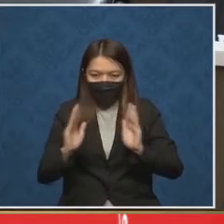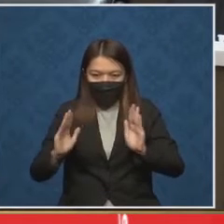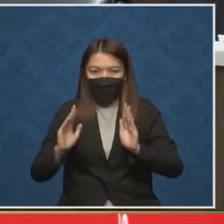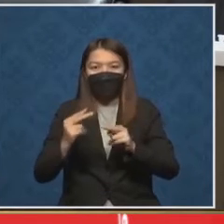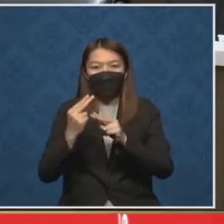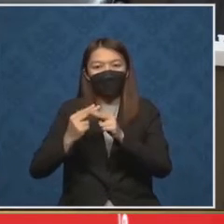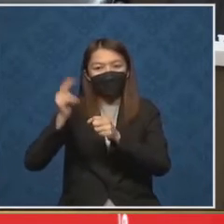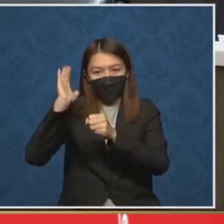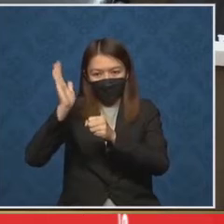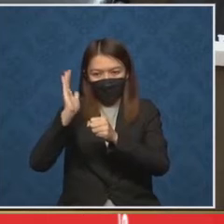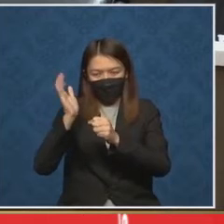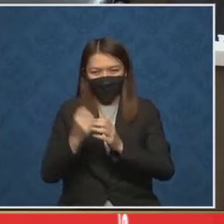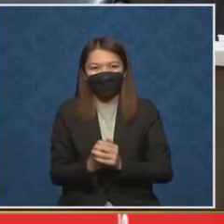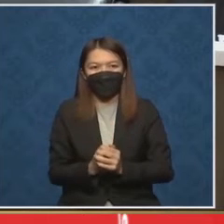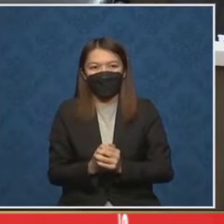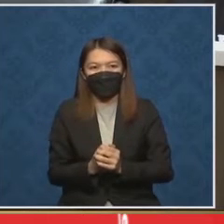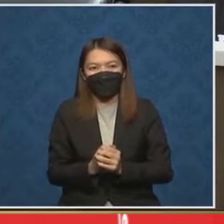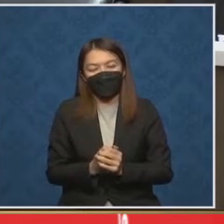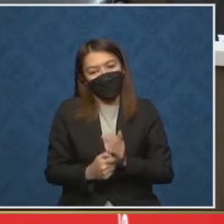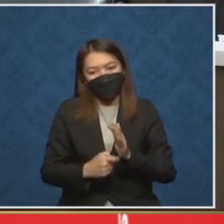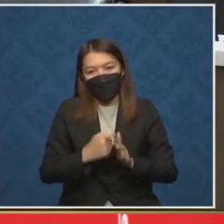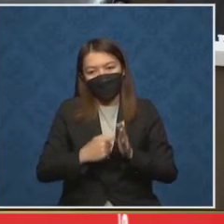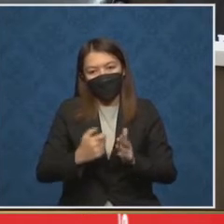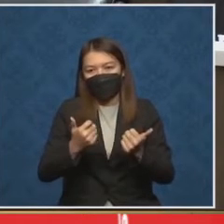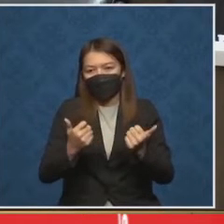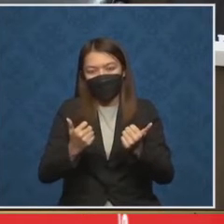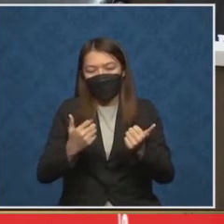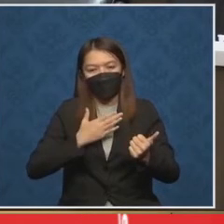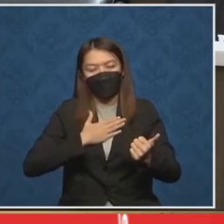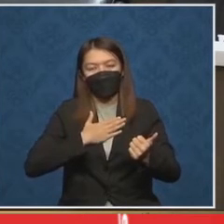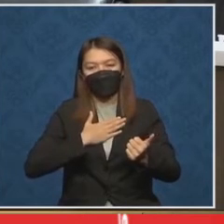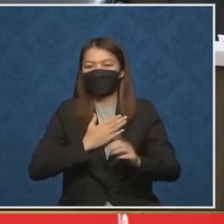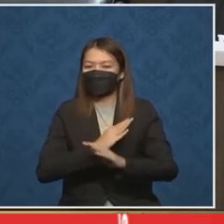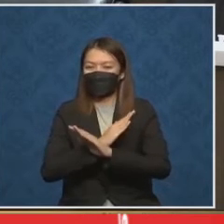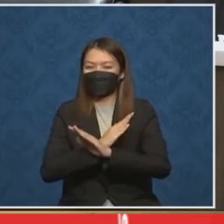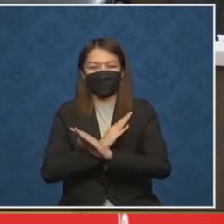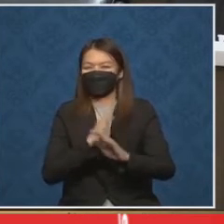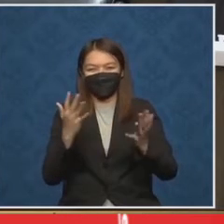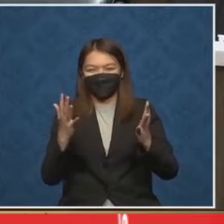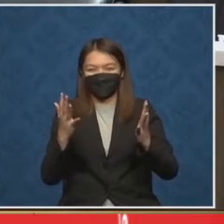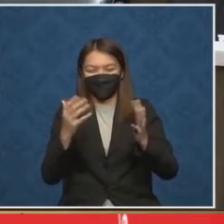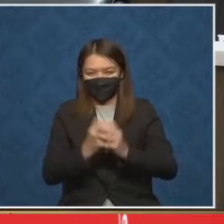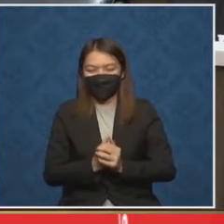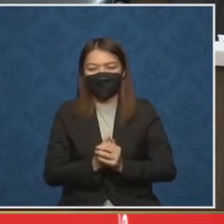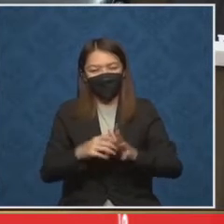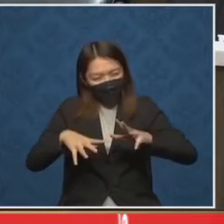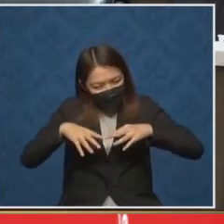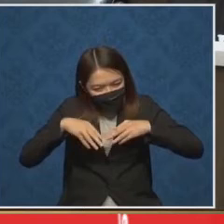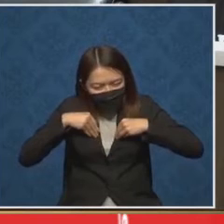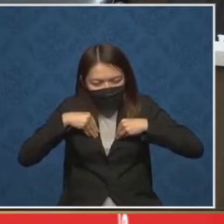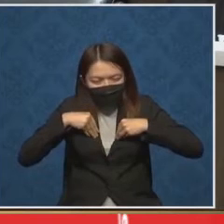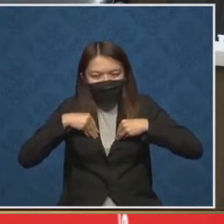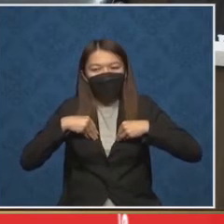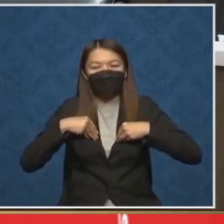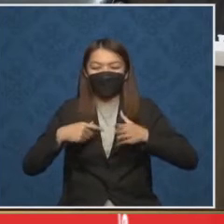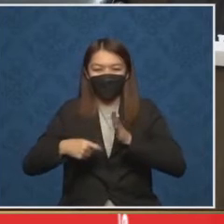รื่องนี้แล้วก็ไม่มีเหตุผลใดเลยที่ผมจะปฏิเสธไม่มีเหตุผลใดเลยที่จะบอกว่าไม่รับ